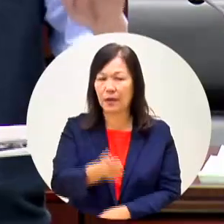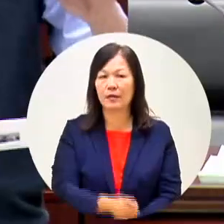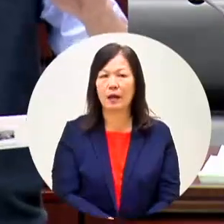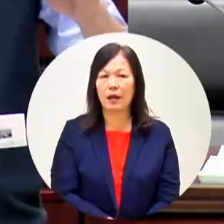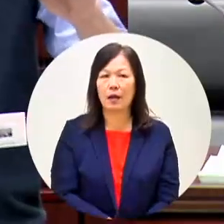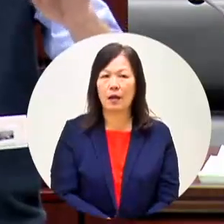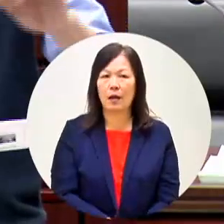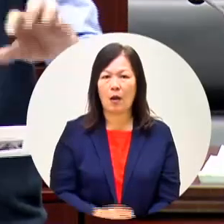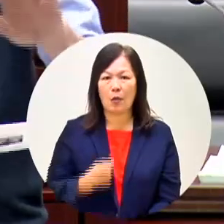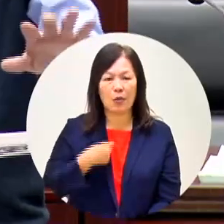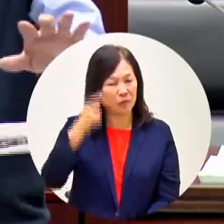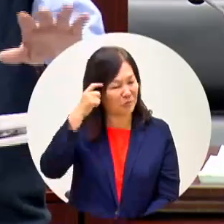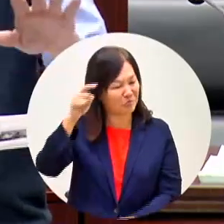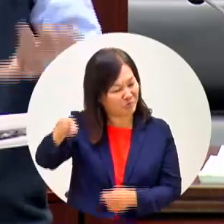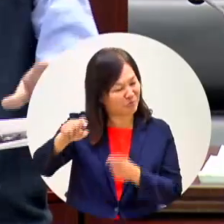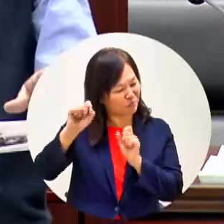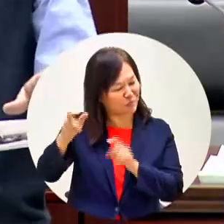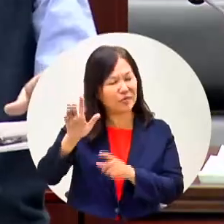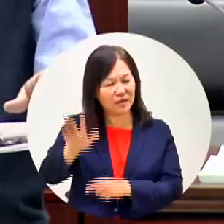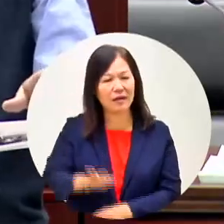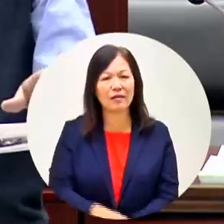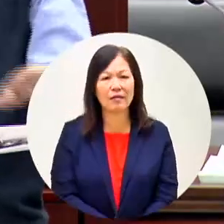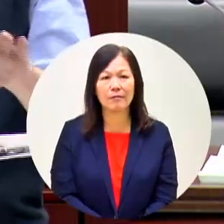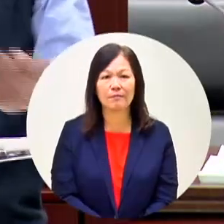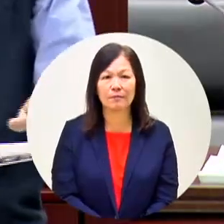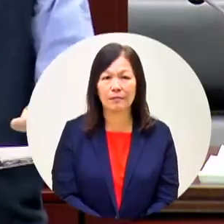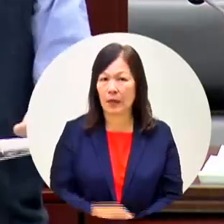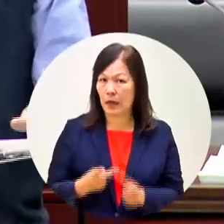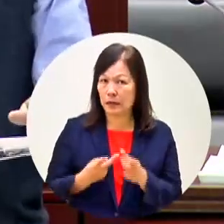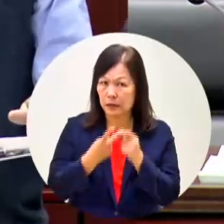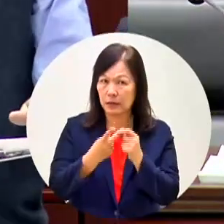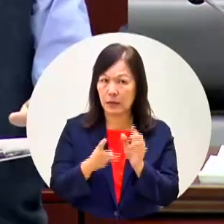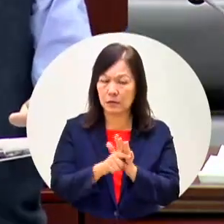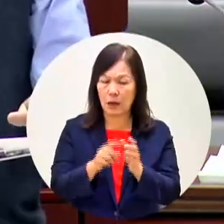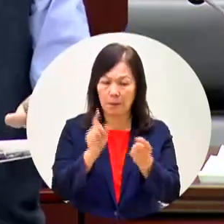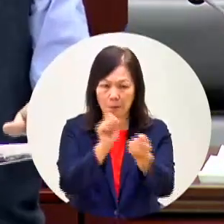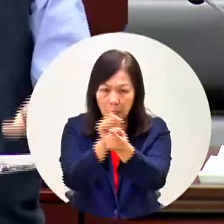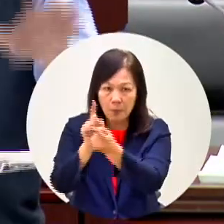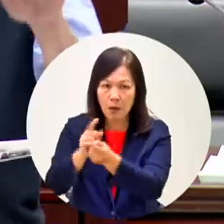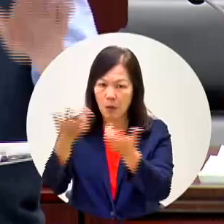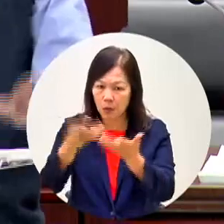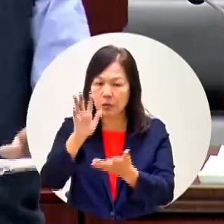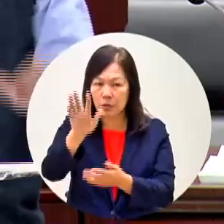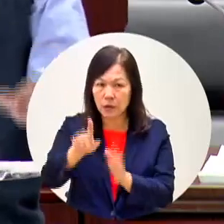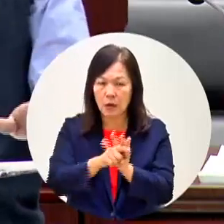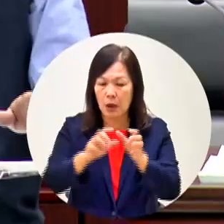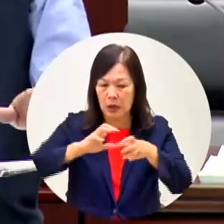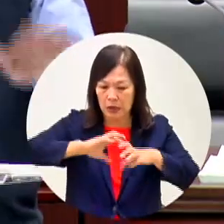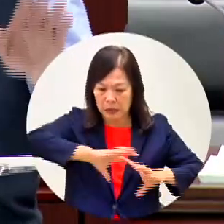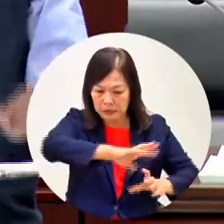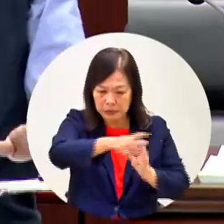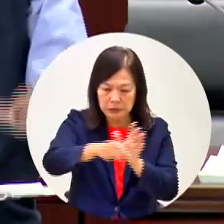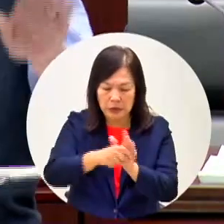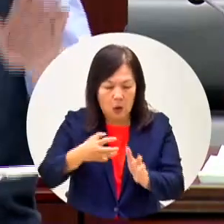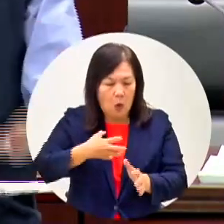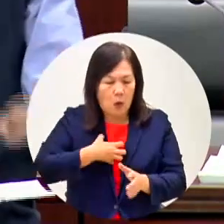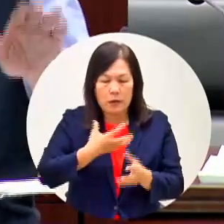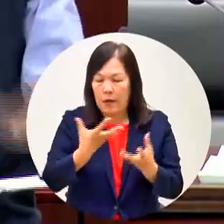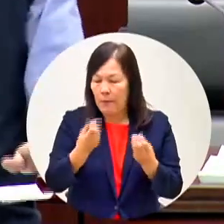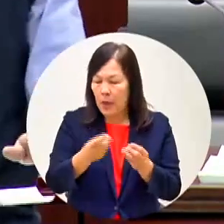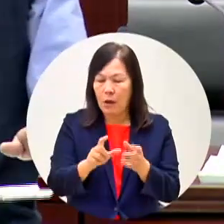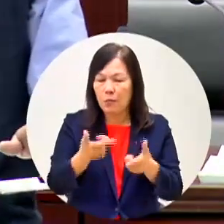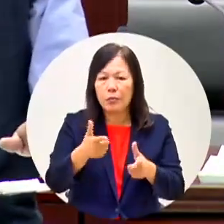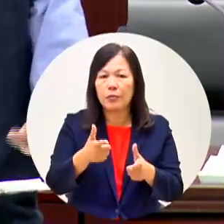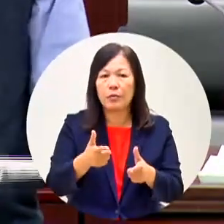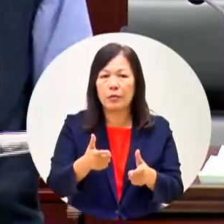第二，市政府会面临到很多问题，世界上没有真正的危机，世界上只会有不知道该怎么处